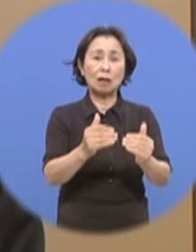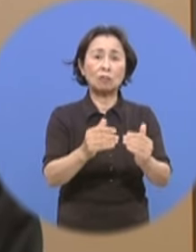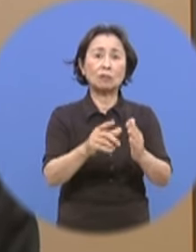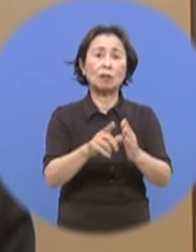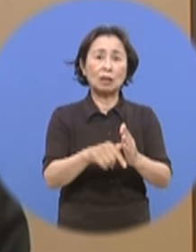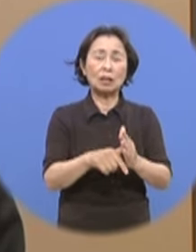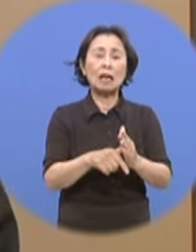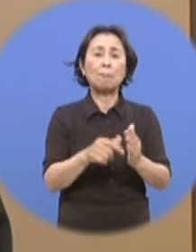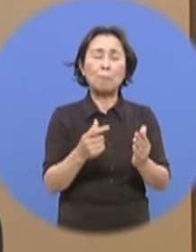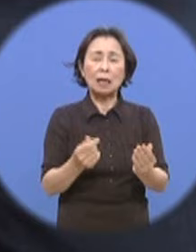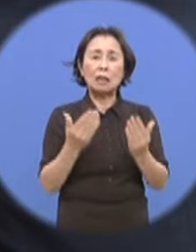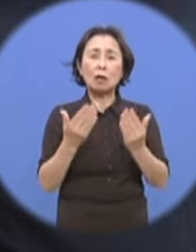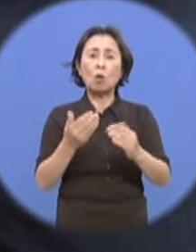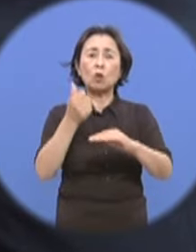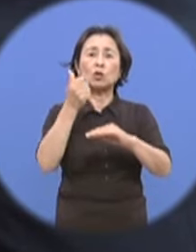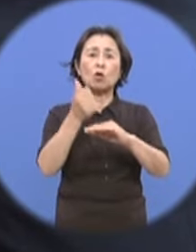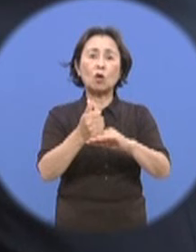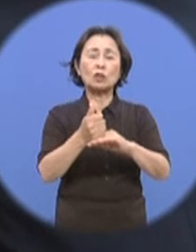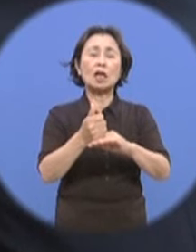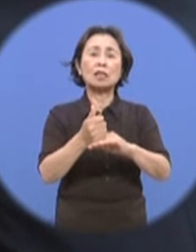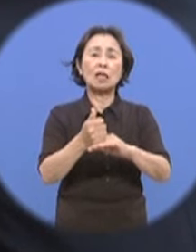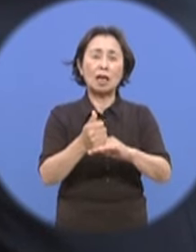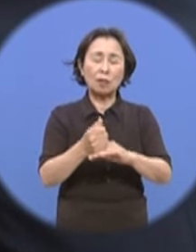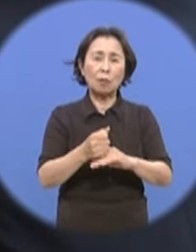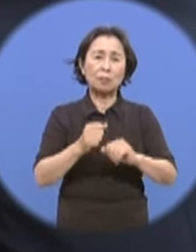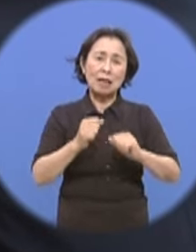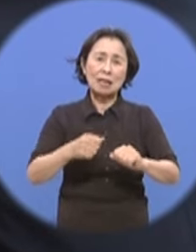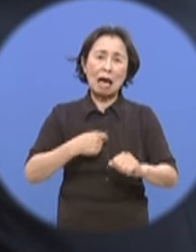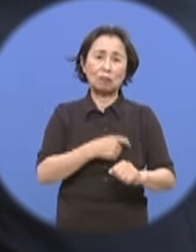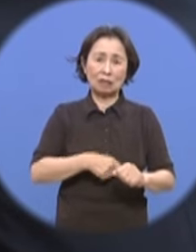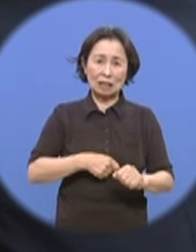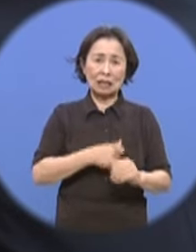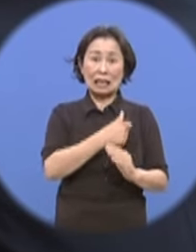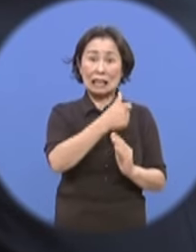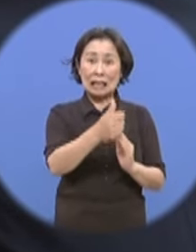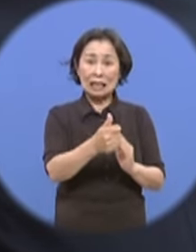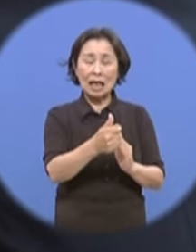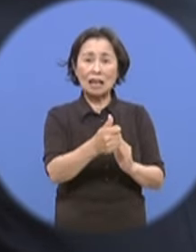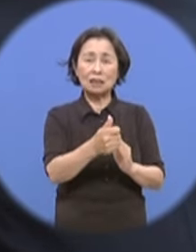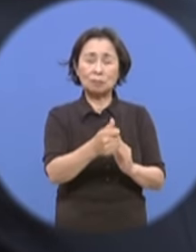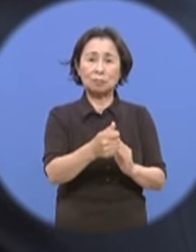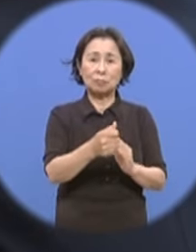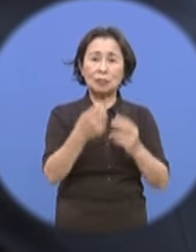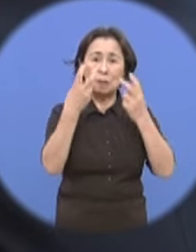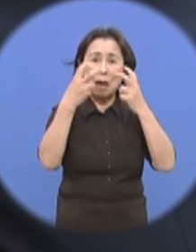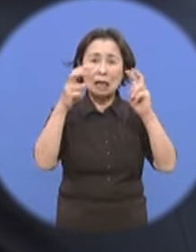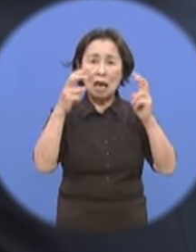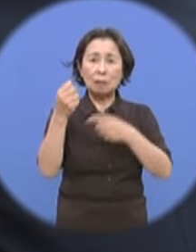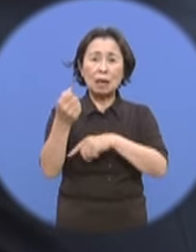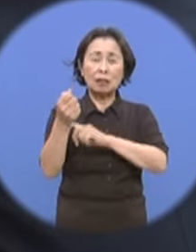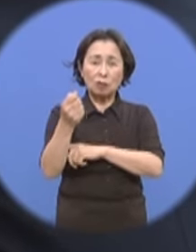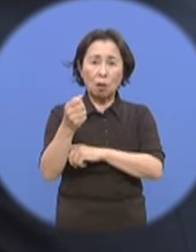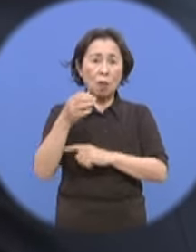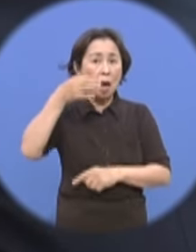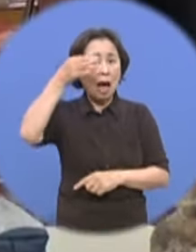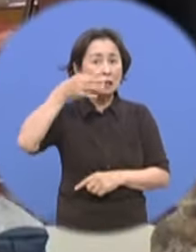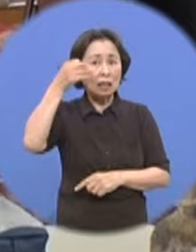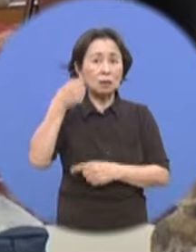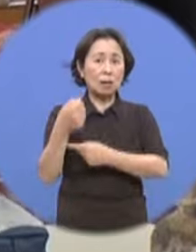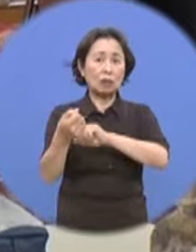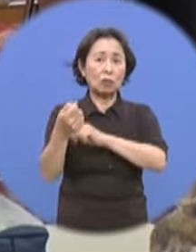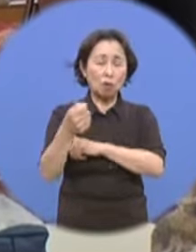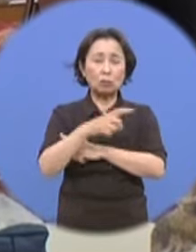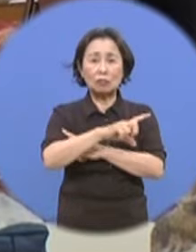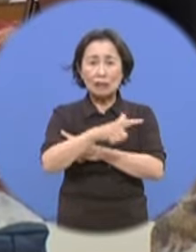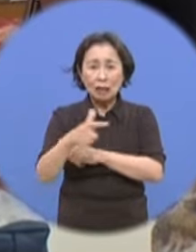高長先生のバイタリティというかリーダーシップマネジメント力アセスメント力って